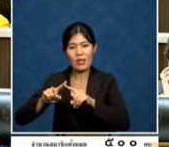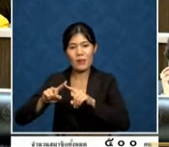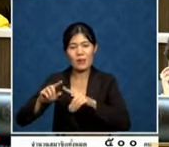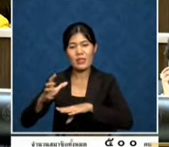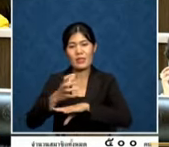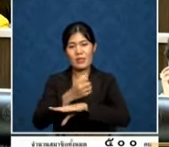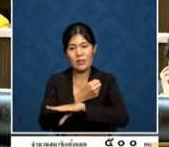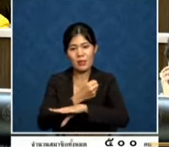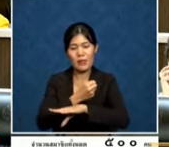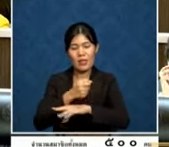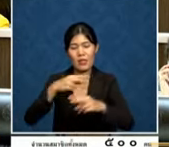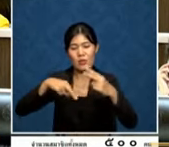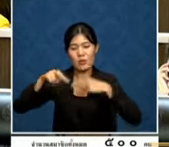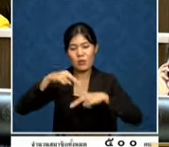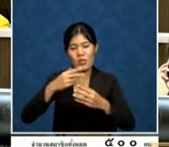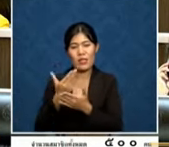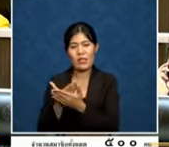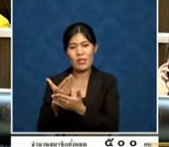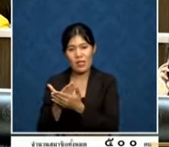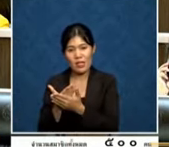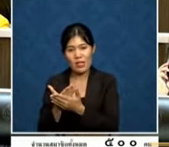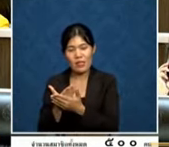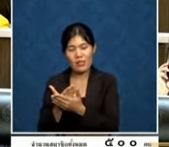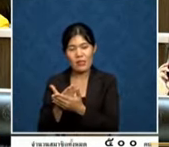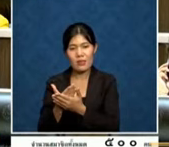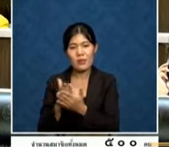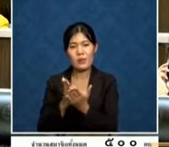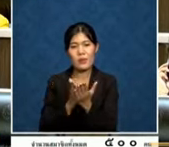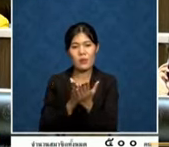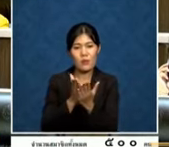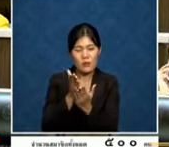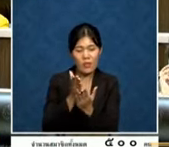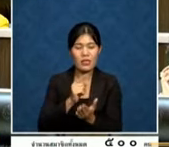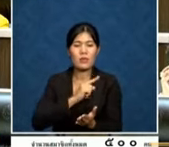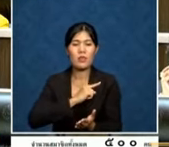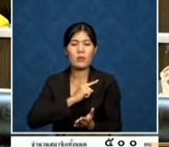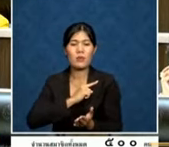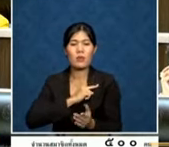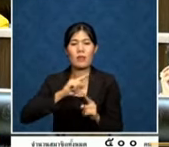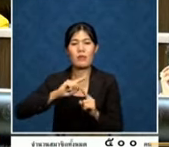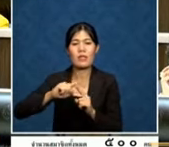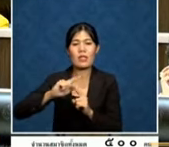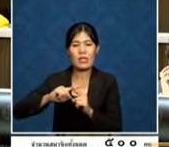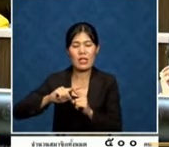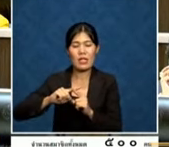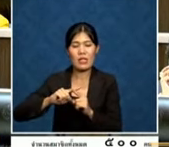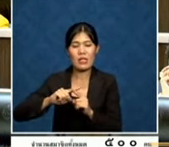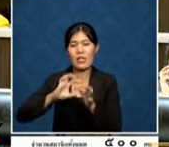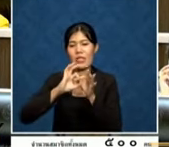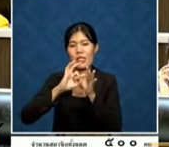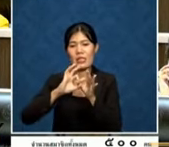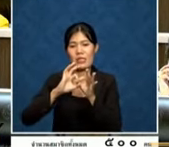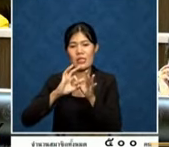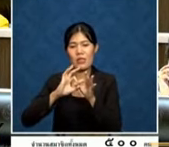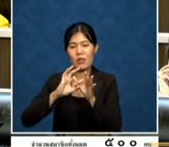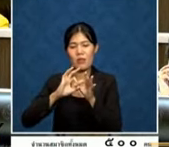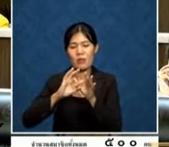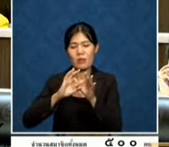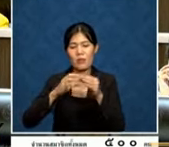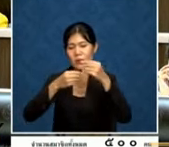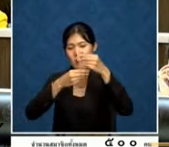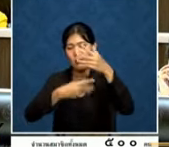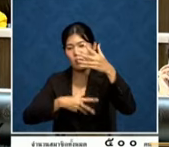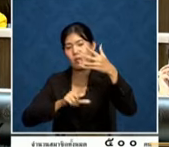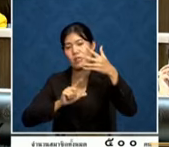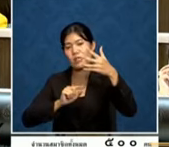ชาติไม่ว่าจะเป็นกฤษฎีกาไม่ว่าจะเป็นเอ่อกระทรวงการคลังและกระทรวงอื่นๆทุกกระทรวง 20กระทรวงนั้นเนี่ย